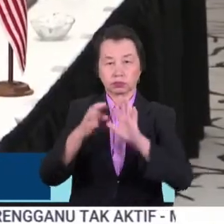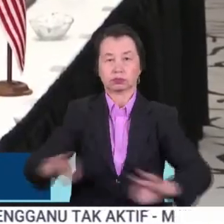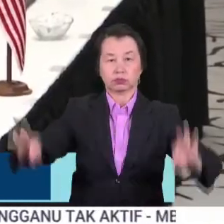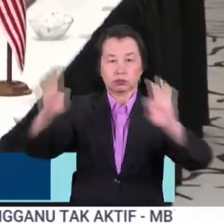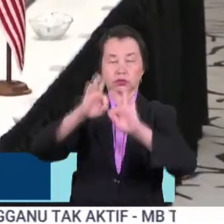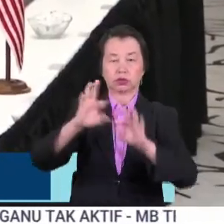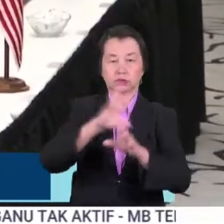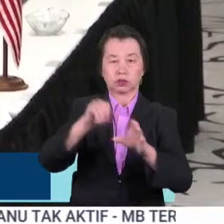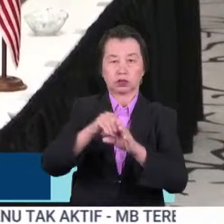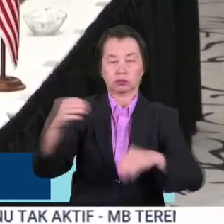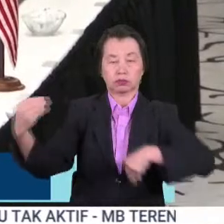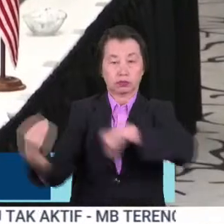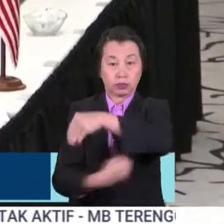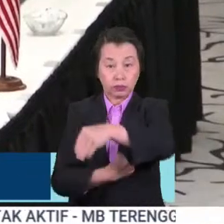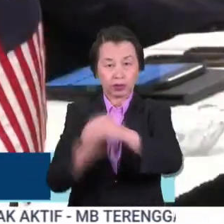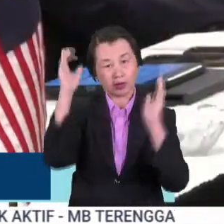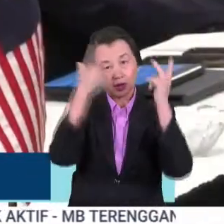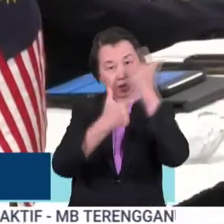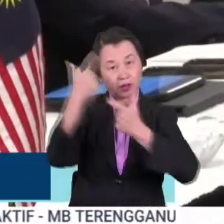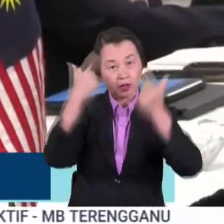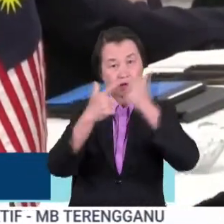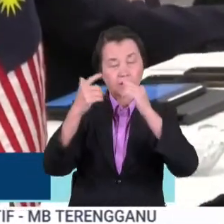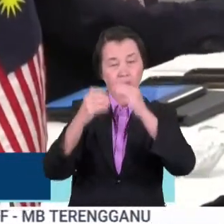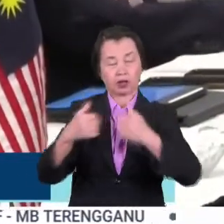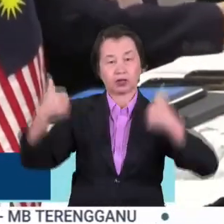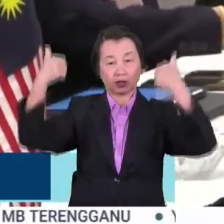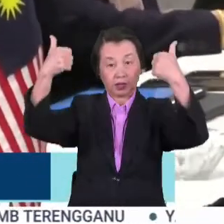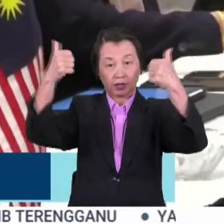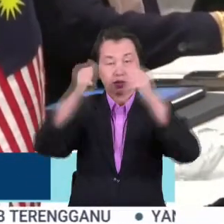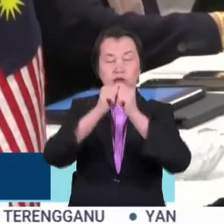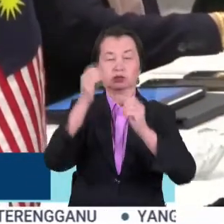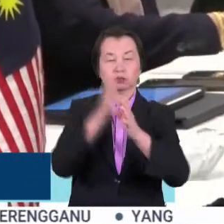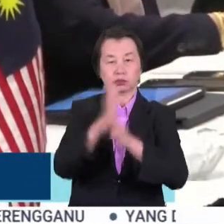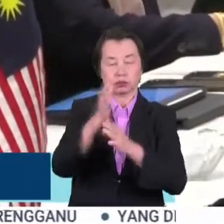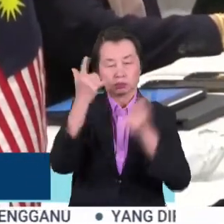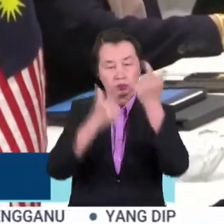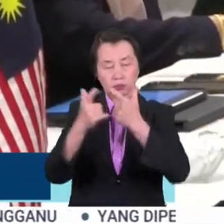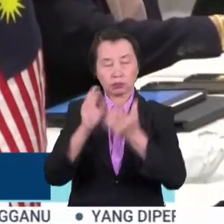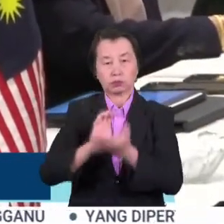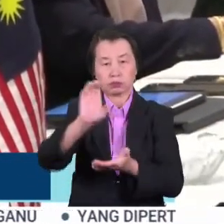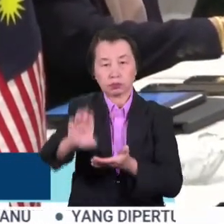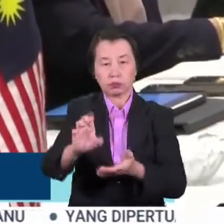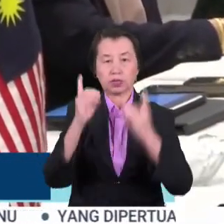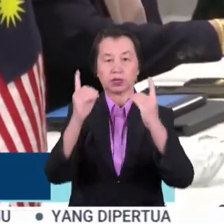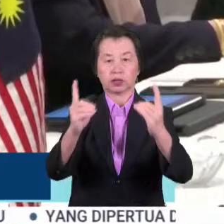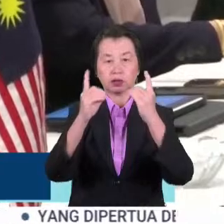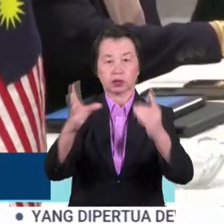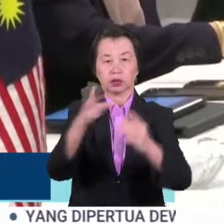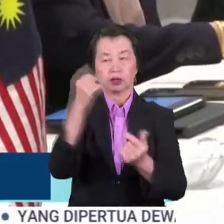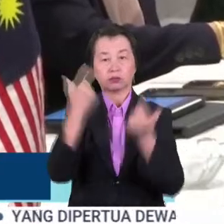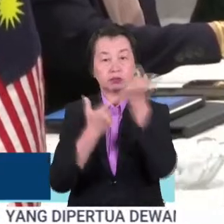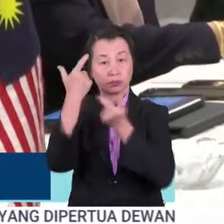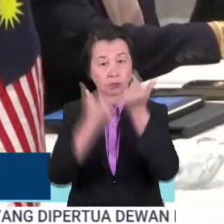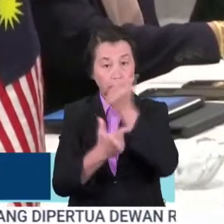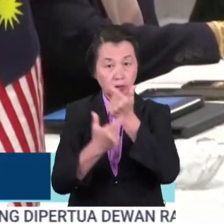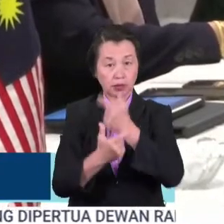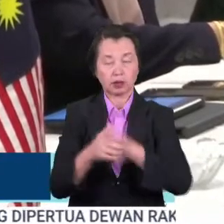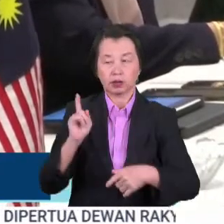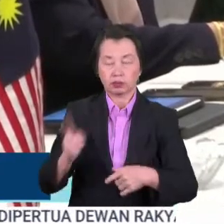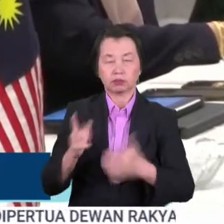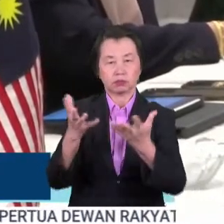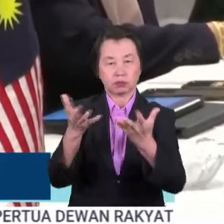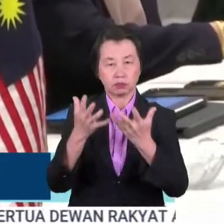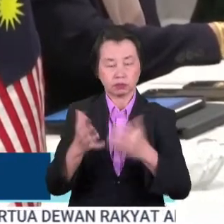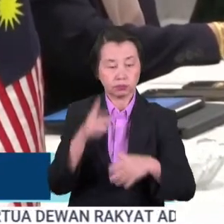berkepentingan termasuk pertukaran lawatan peringkat tertinggi, sektor perdagangan, pelaburan, pendidikan dan pelancongan. Beliau